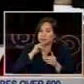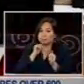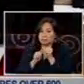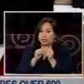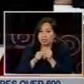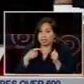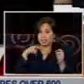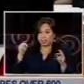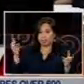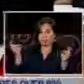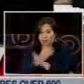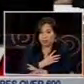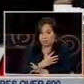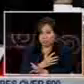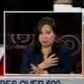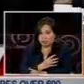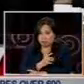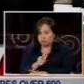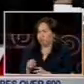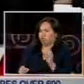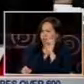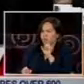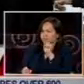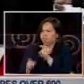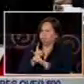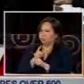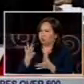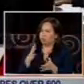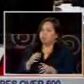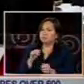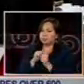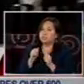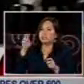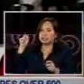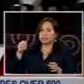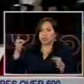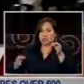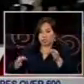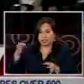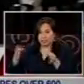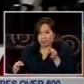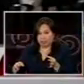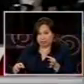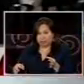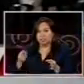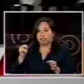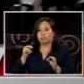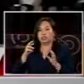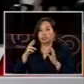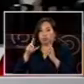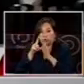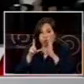Opo. Okay. Justisya. Opo. Rule of law. Dahil kung ang nag-uudyok dito ay